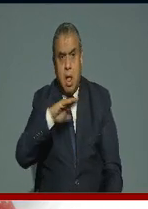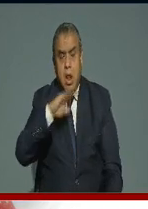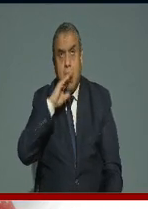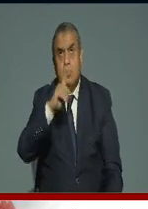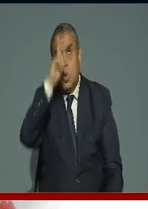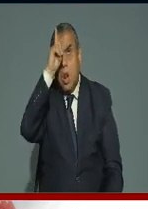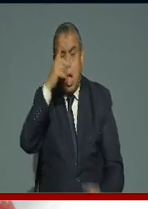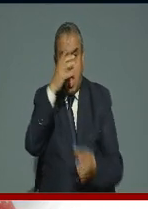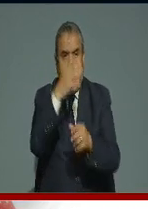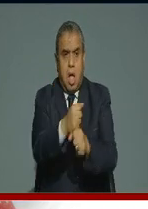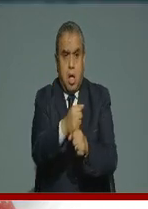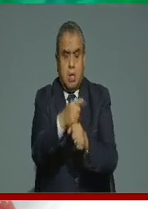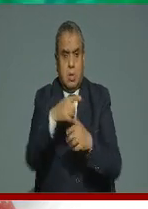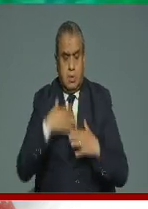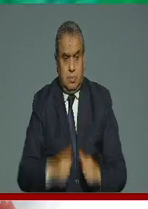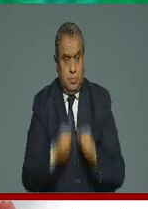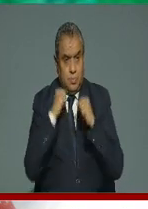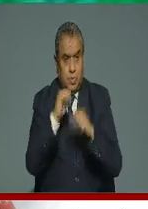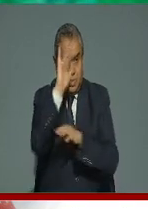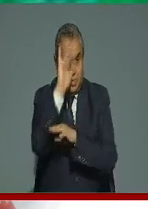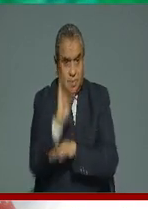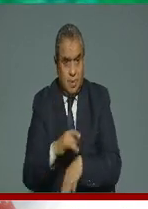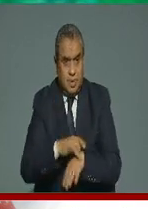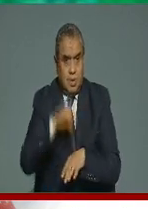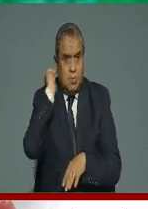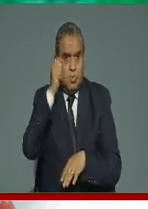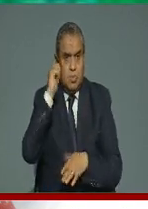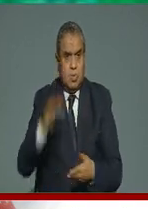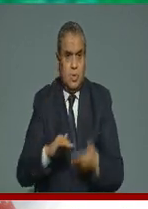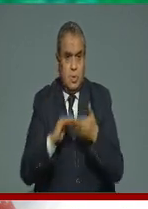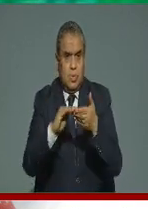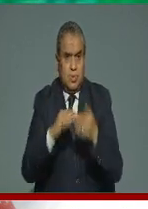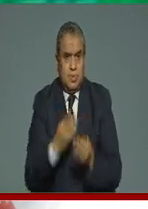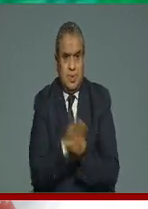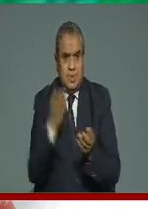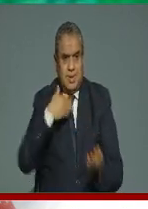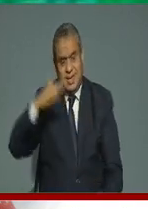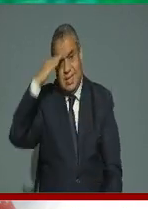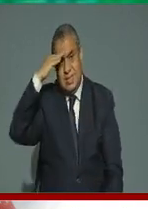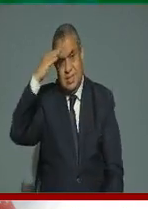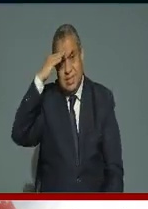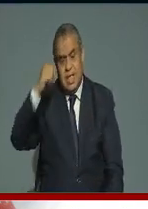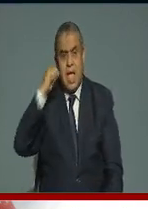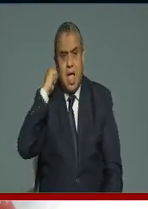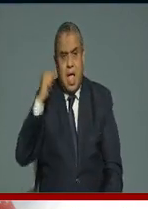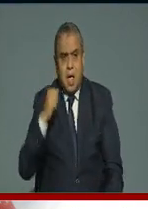تم شفائهم هنا في مصر على خير. بنقدم لهم تحية كبيرة.